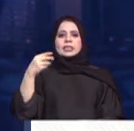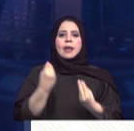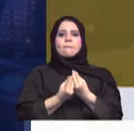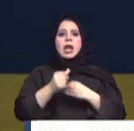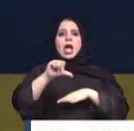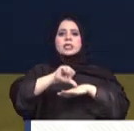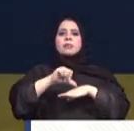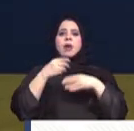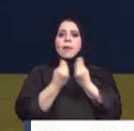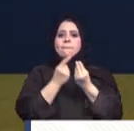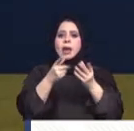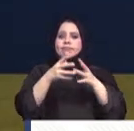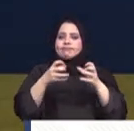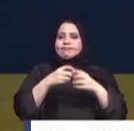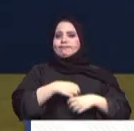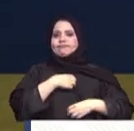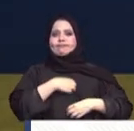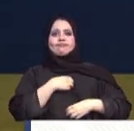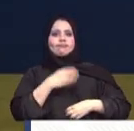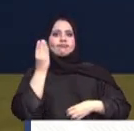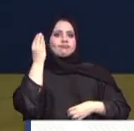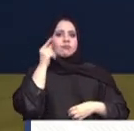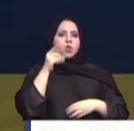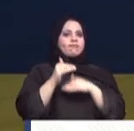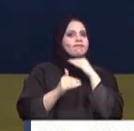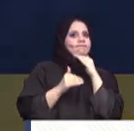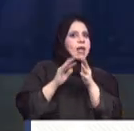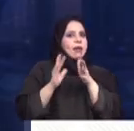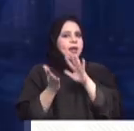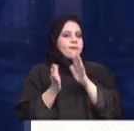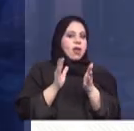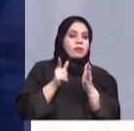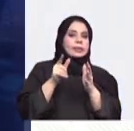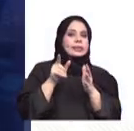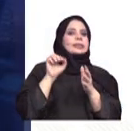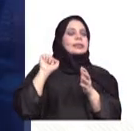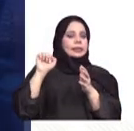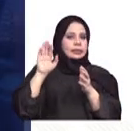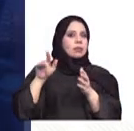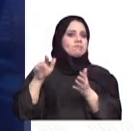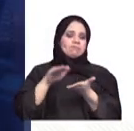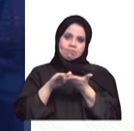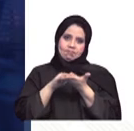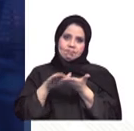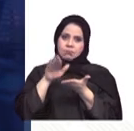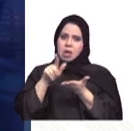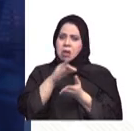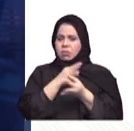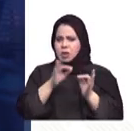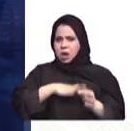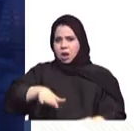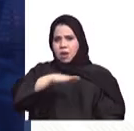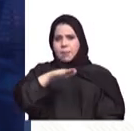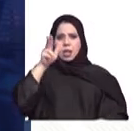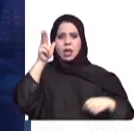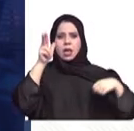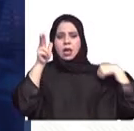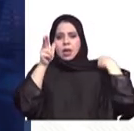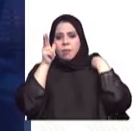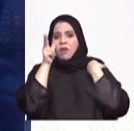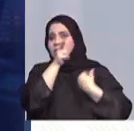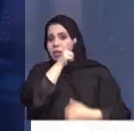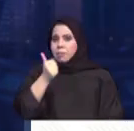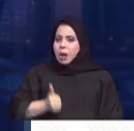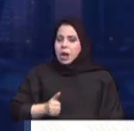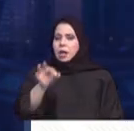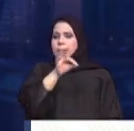وبين مدير اداره المعلومات والتطوير العقاري خلال العرض ان المنصه تحتوي على جميع مناطق المملكه والمعلومات